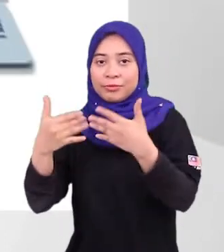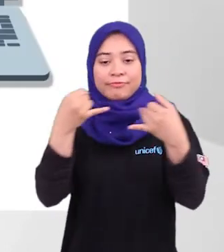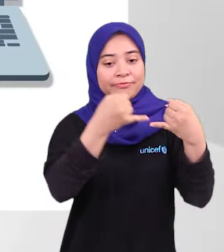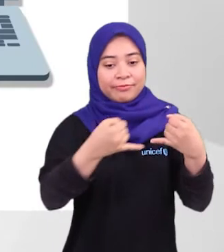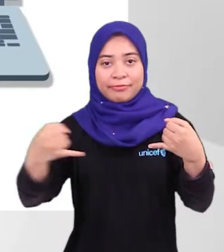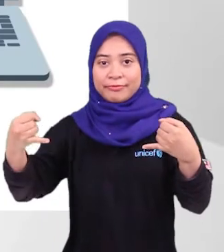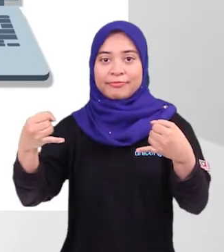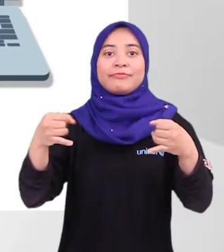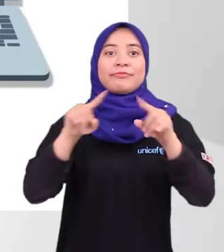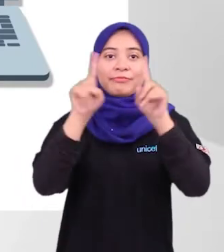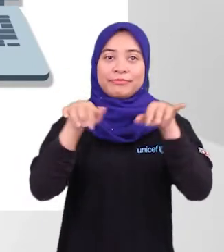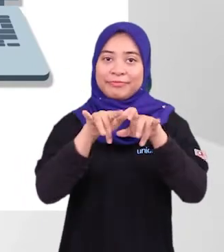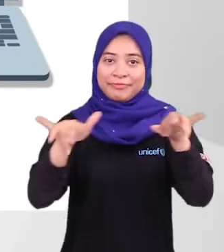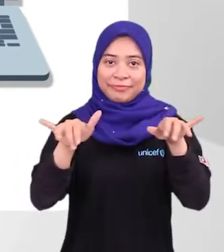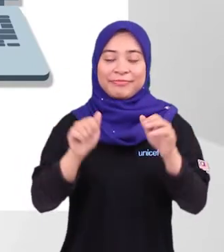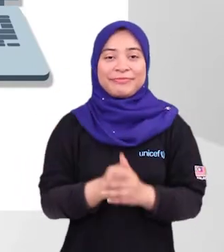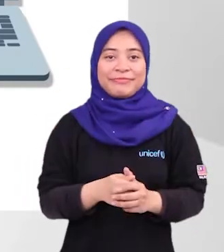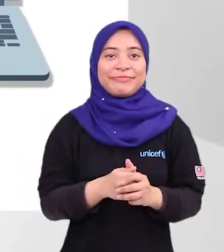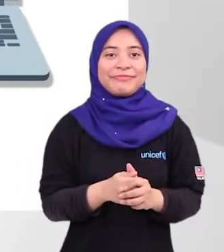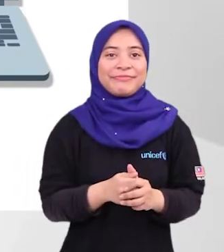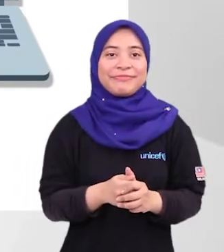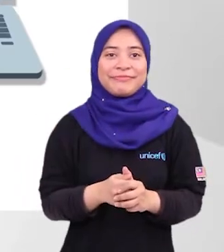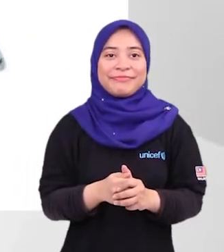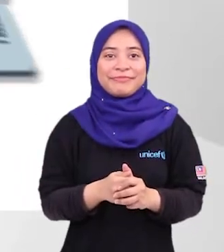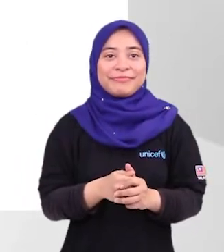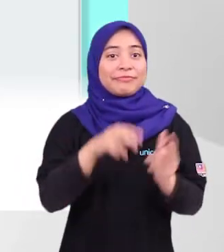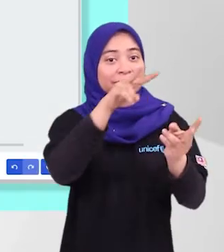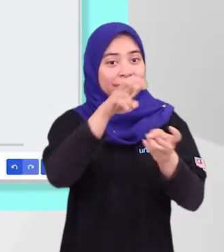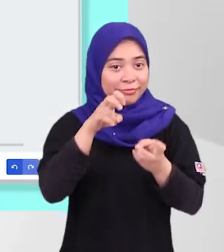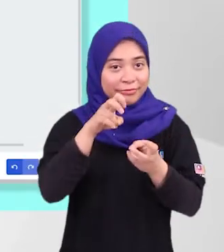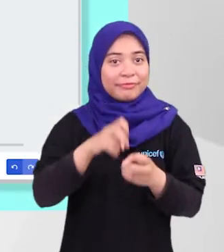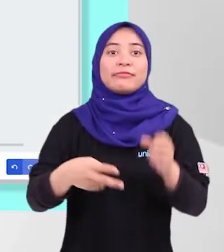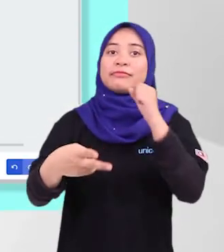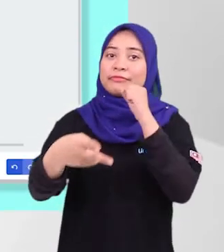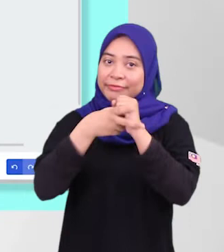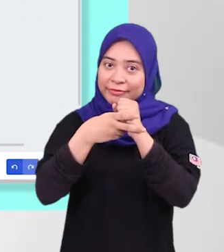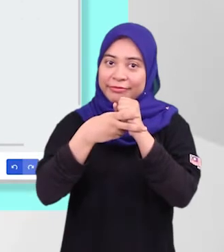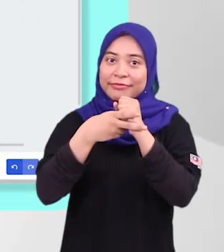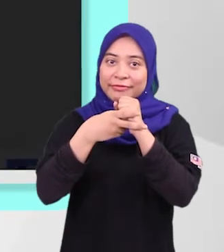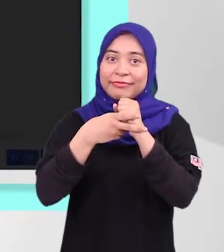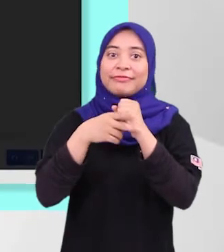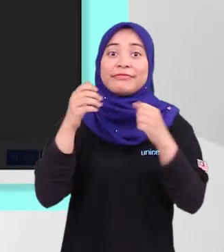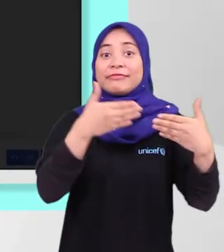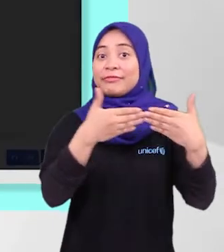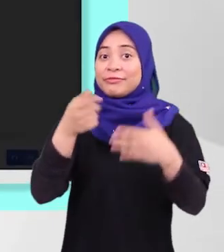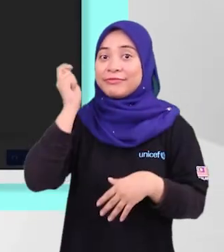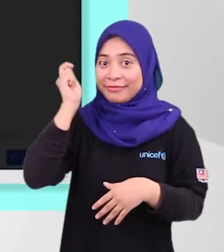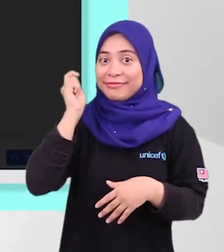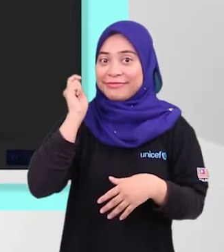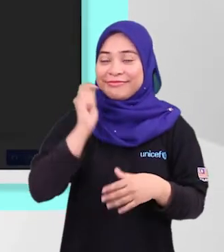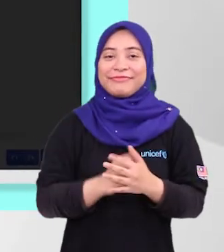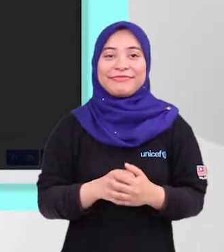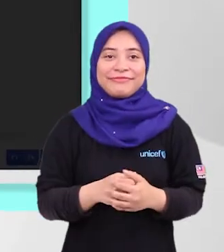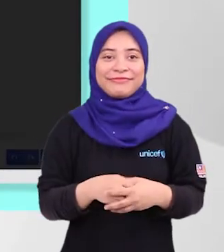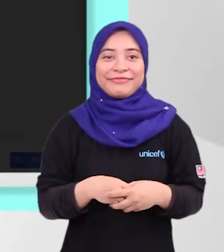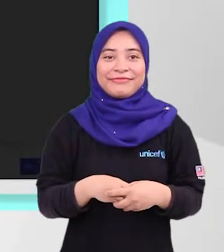Sambungkan Microbit pada komputer dengan menggunakan wayar USB. Tekan download pada perisian dan savekan fail atau cara ke dalam Microbit yang telah